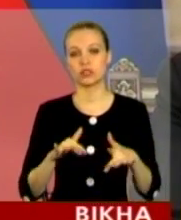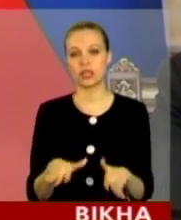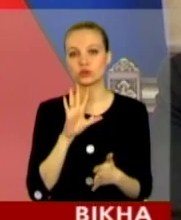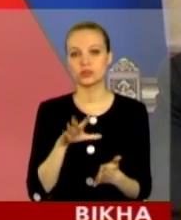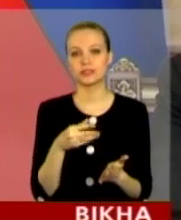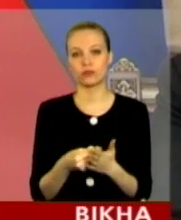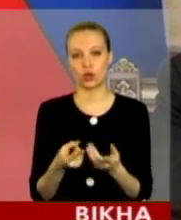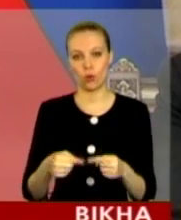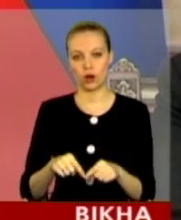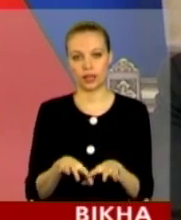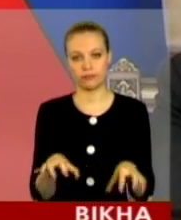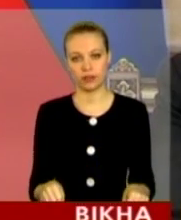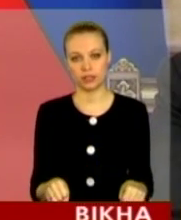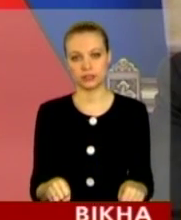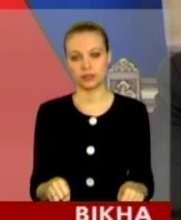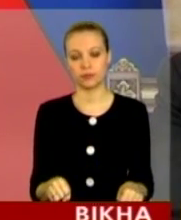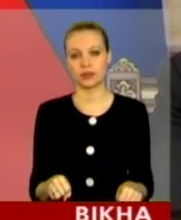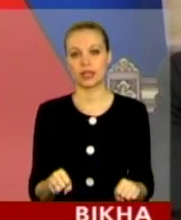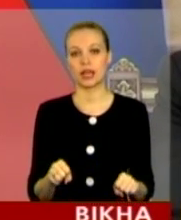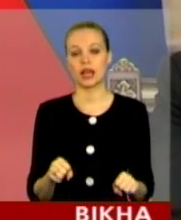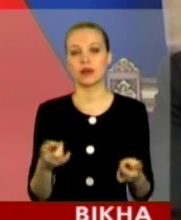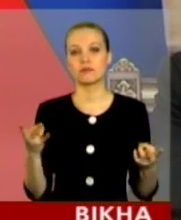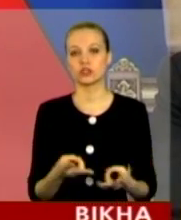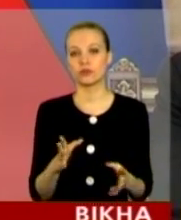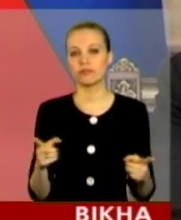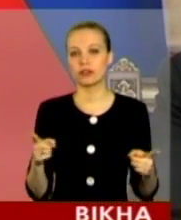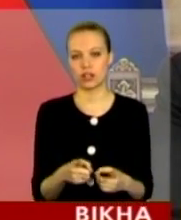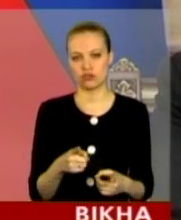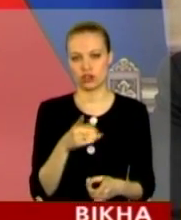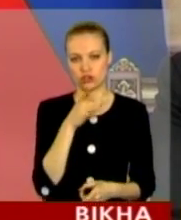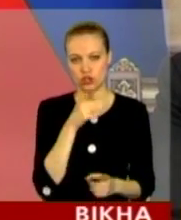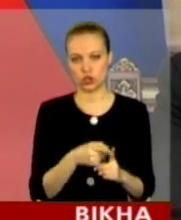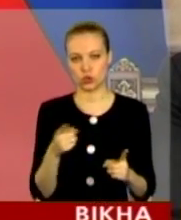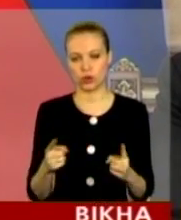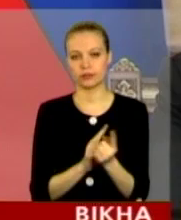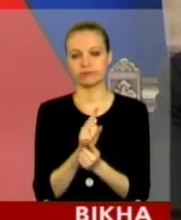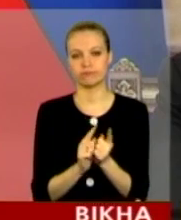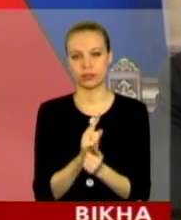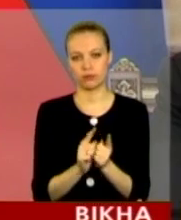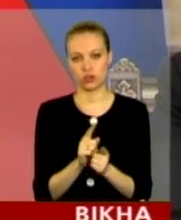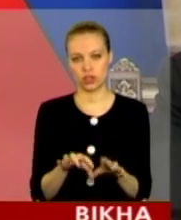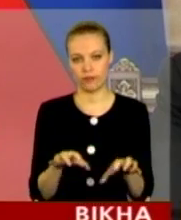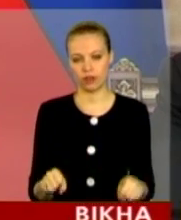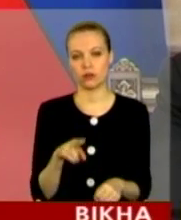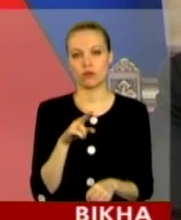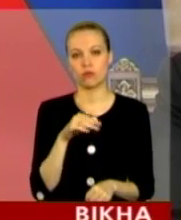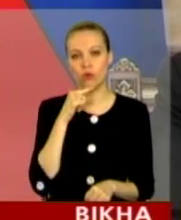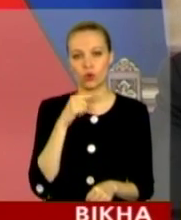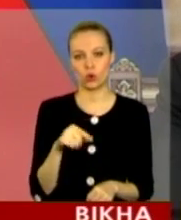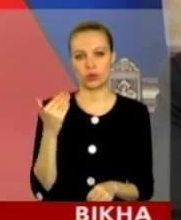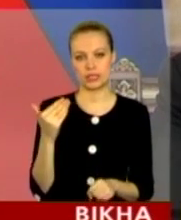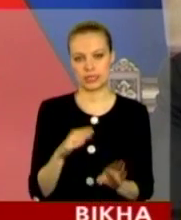свои органы власти. Предстоит в кратчайшие сроки переформатировать их по